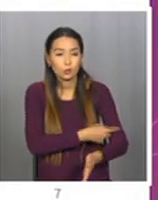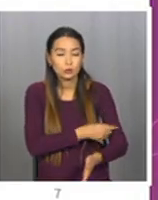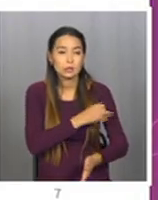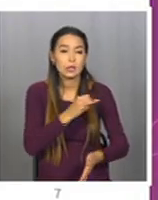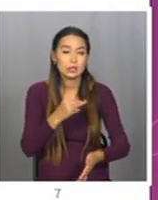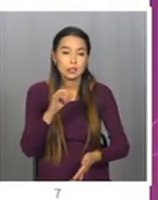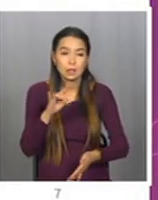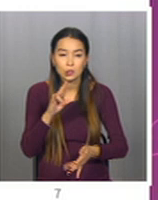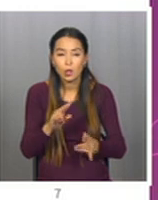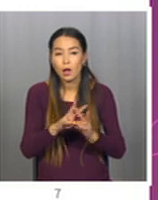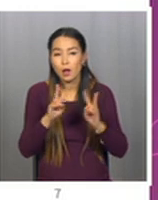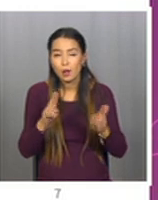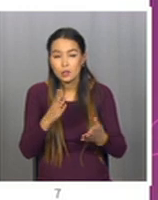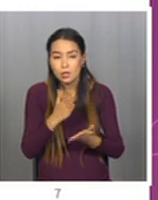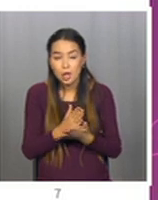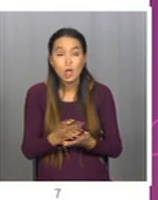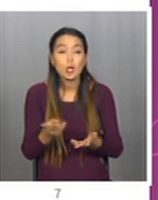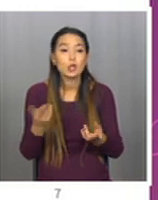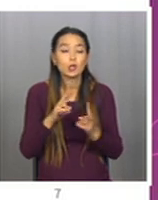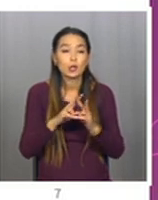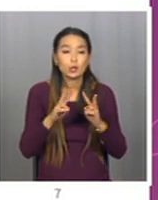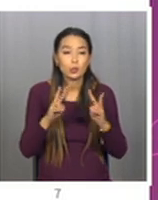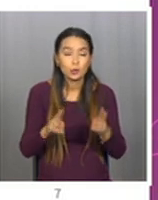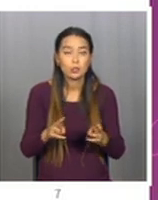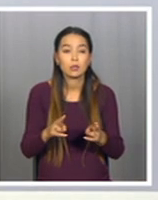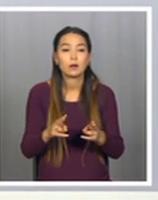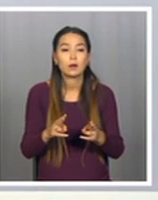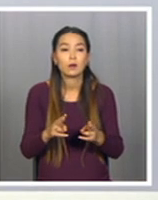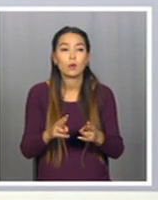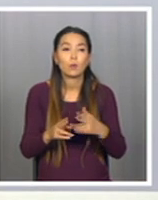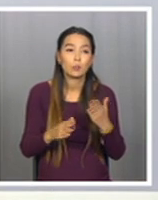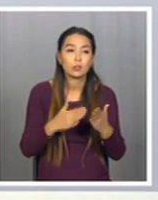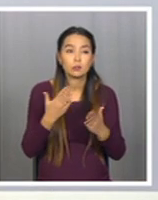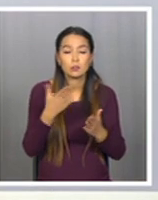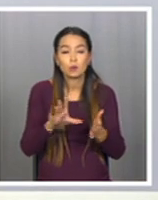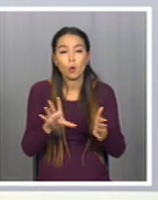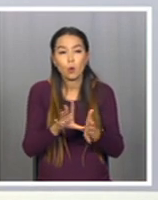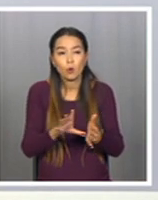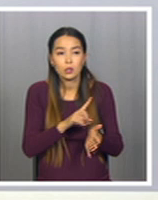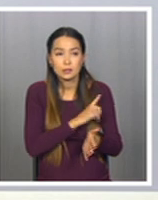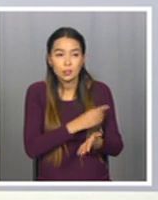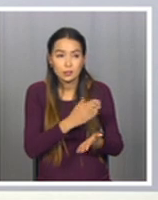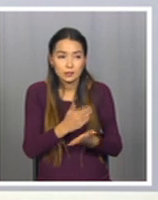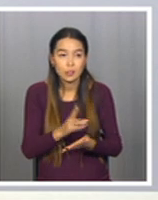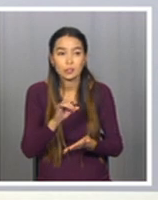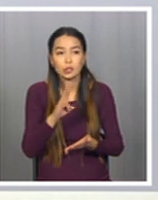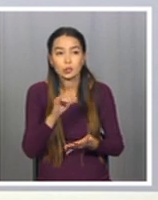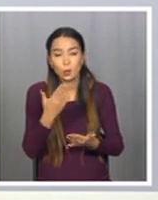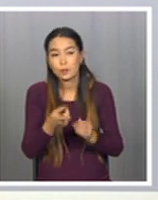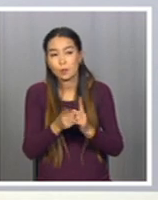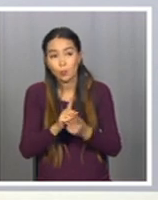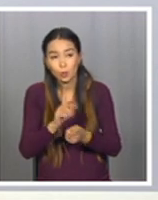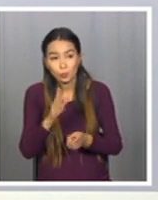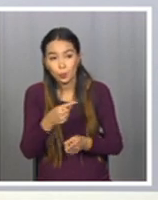дедік. Яғни екеуде, мысалы, кернеу оң болса, онда тоқ күші де оң болады. Кернеу теріс болатын болса,